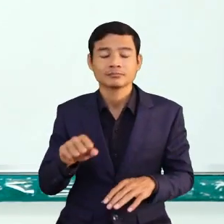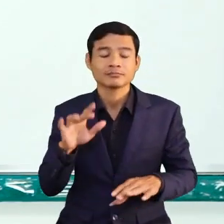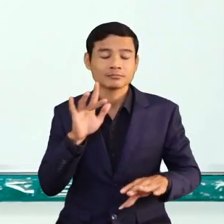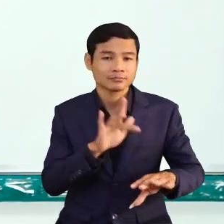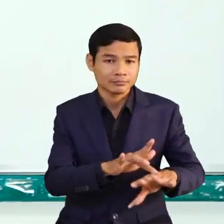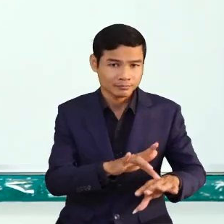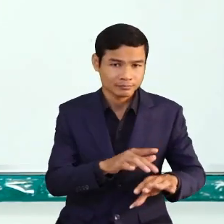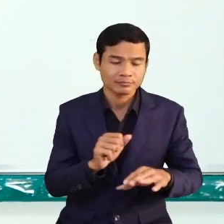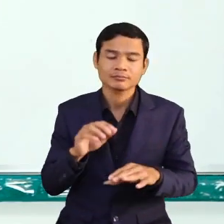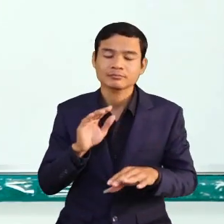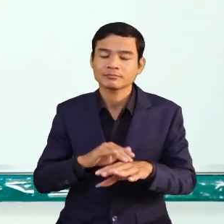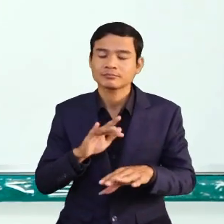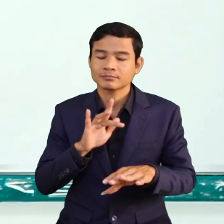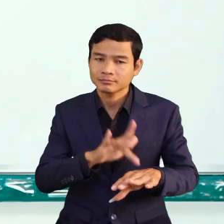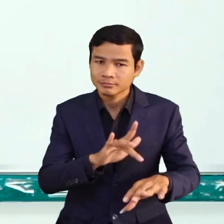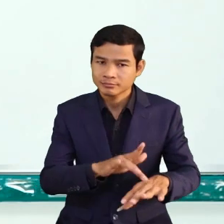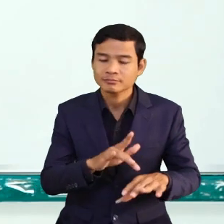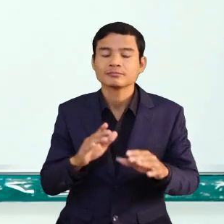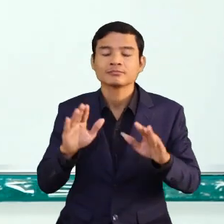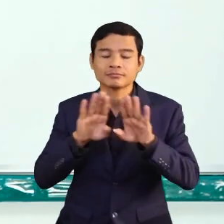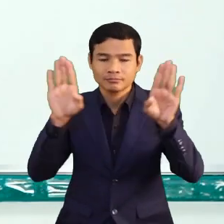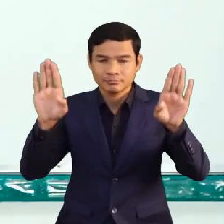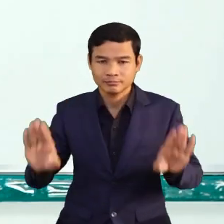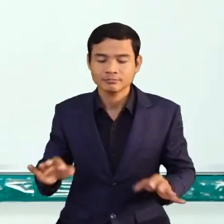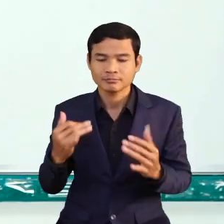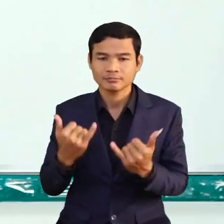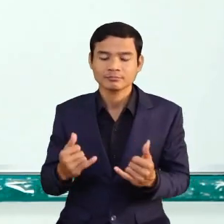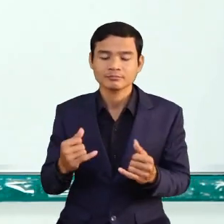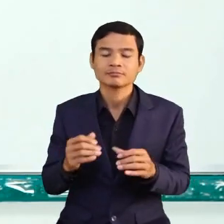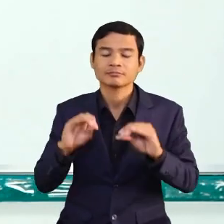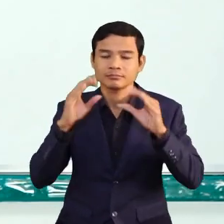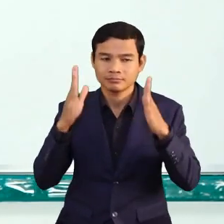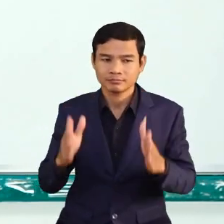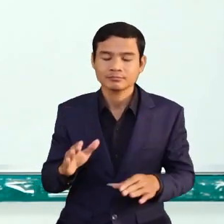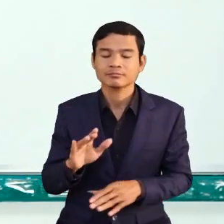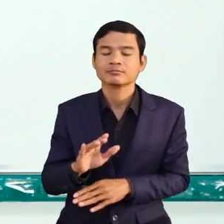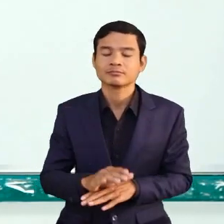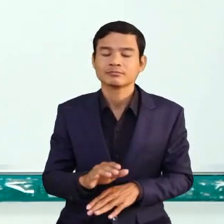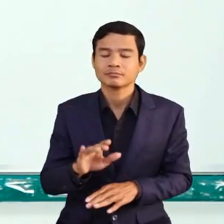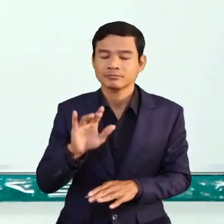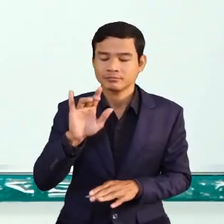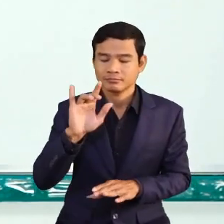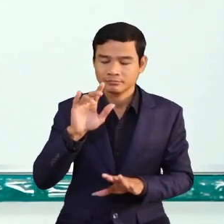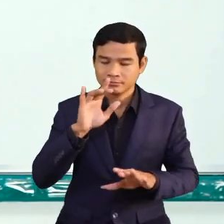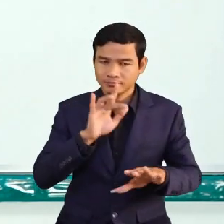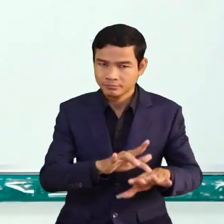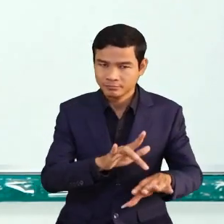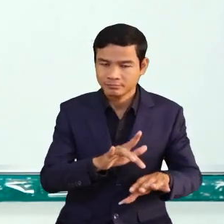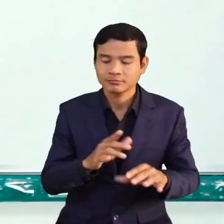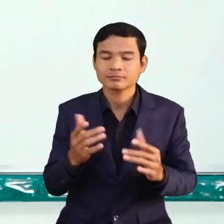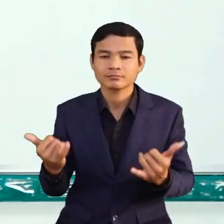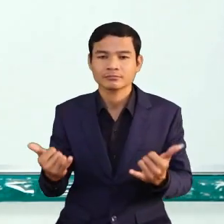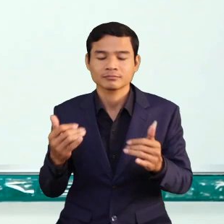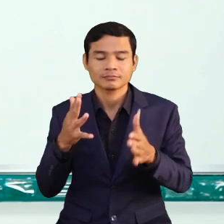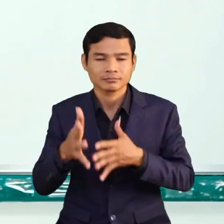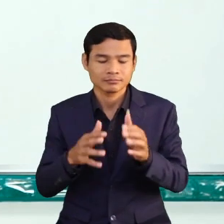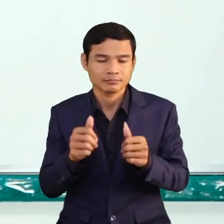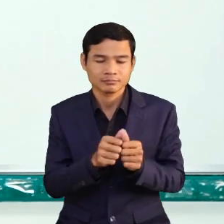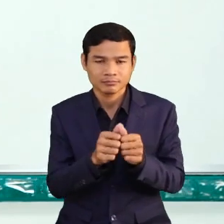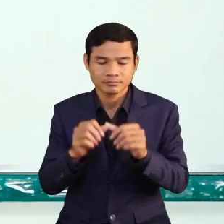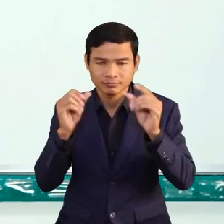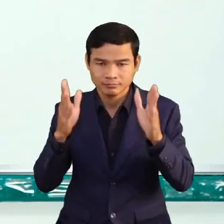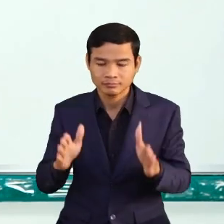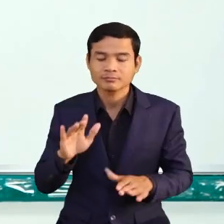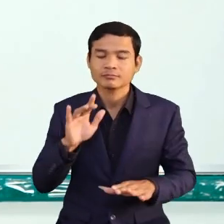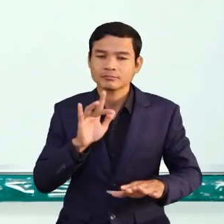មែនអត់ចាតោះឥឡូវនេះស្តាប់អ្នកគ្រូប៉ះចាកូនក៏ទាំងអស់គ្នាបំលើរួមជាមួយអ្នកគ្រូ